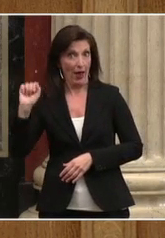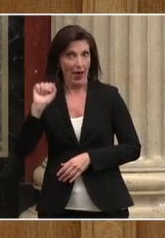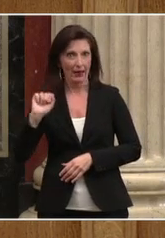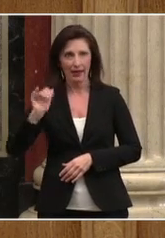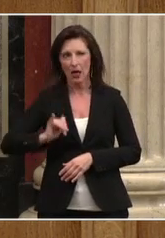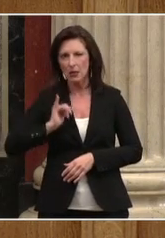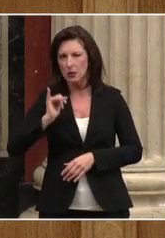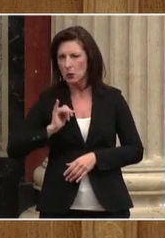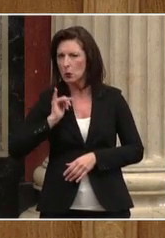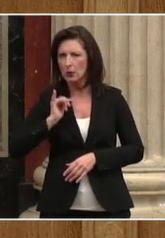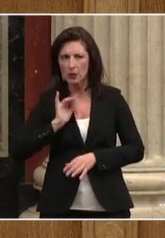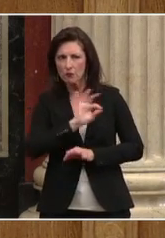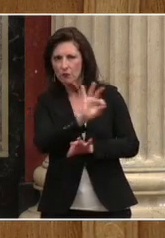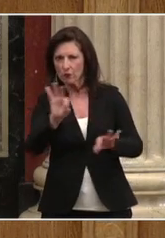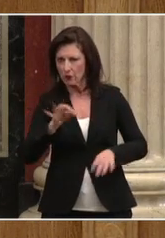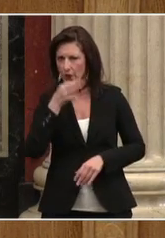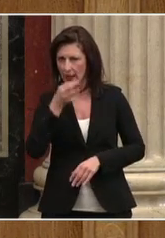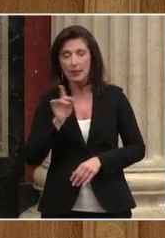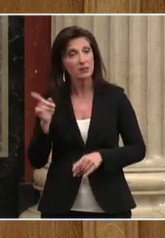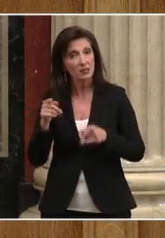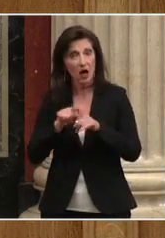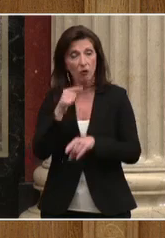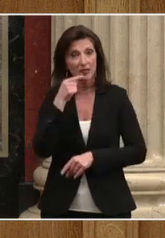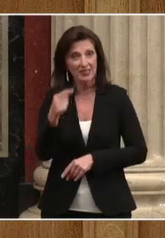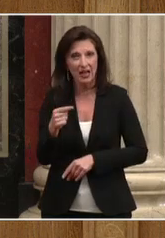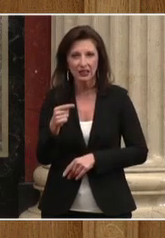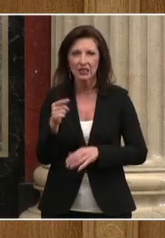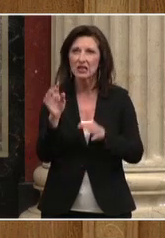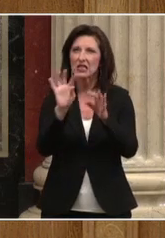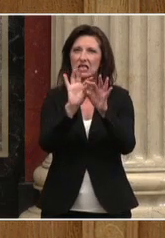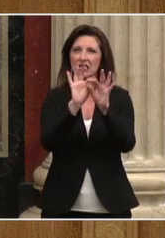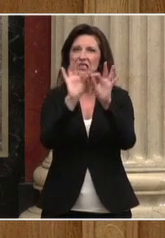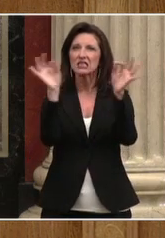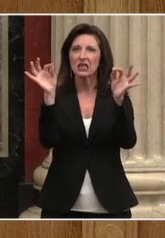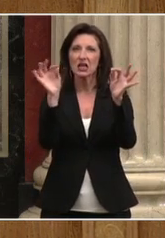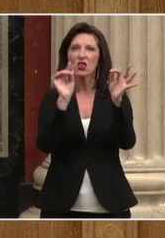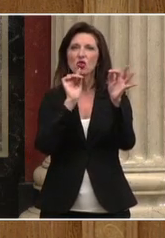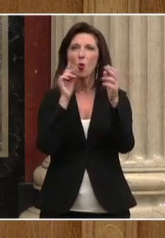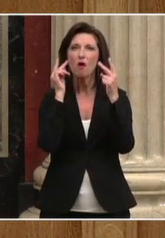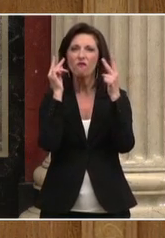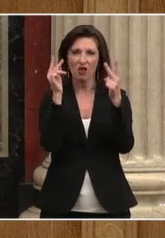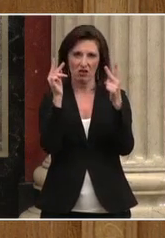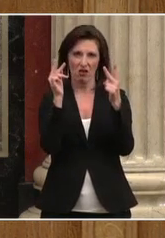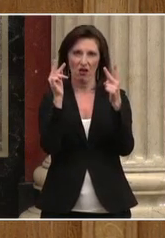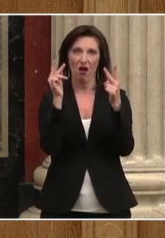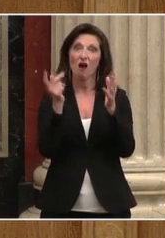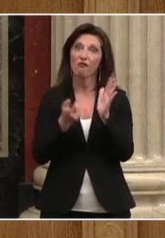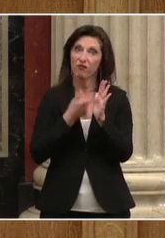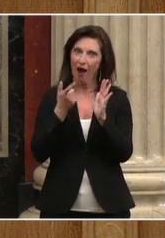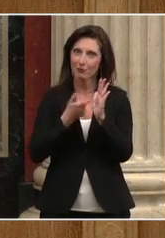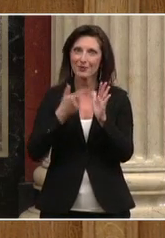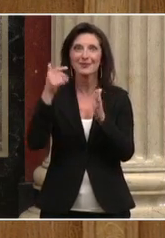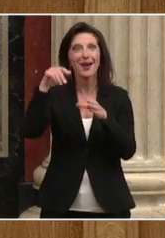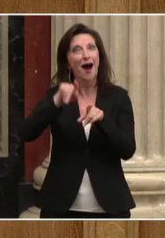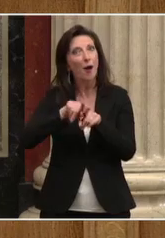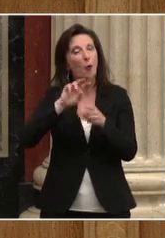Eiching aber auch gesagt, Sätze sind nur wichtig, wenn sie zugleich Taten sind. Es